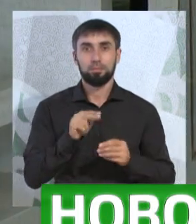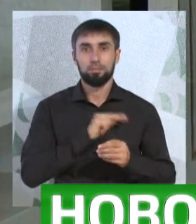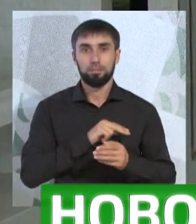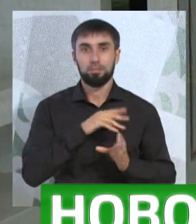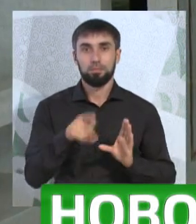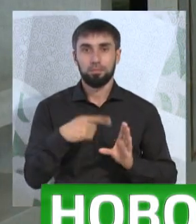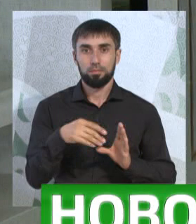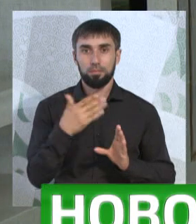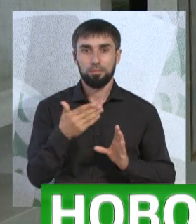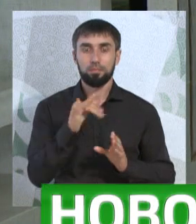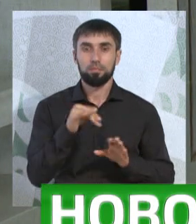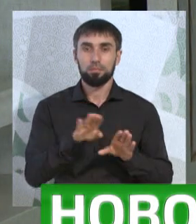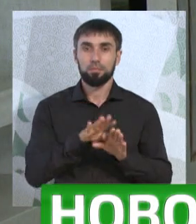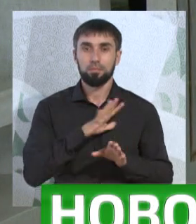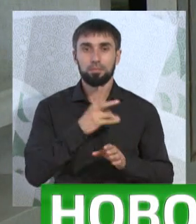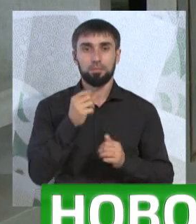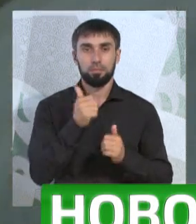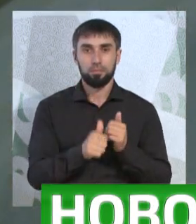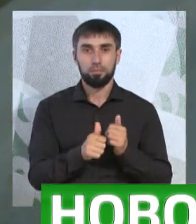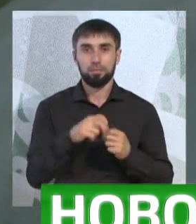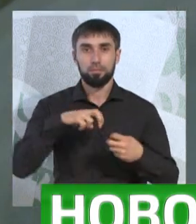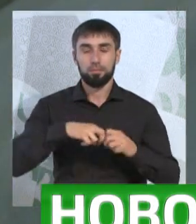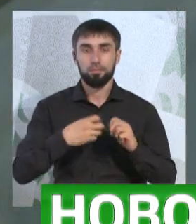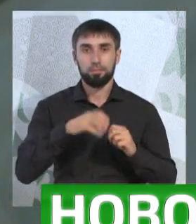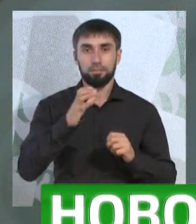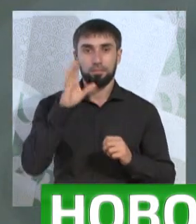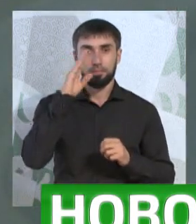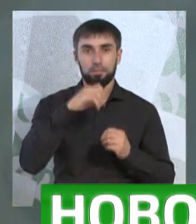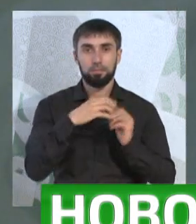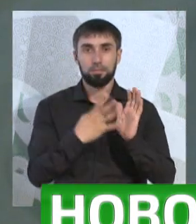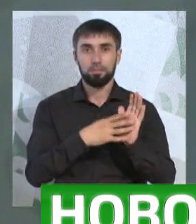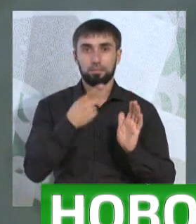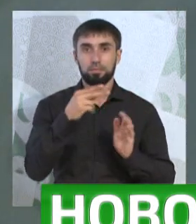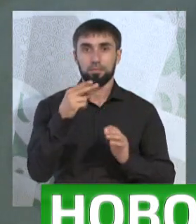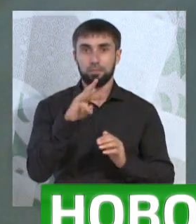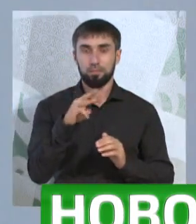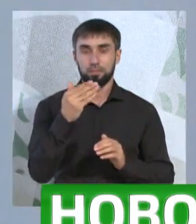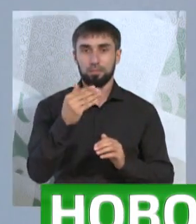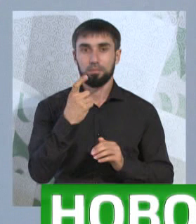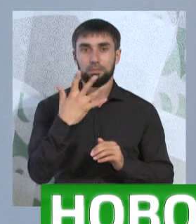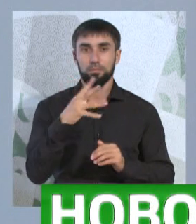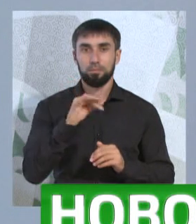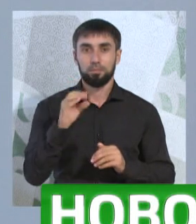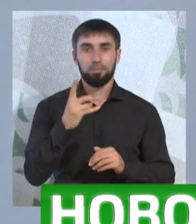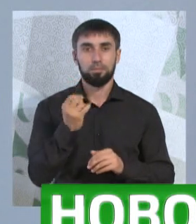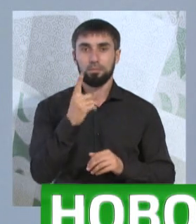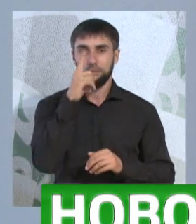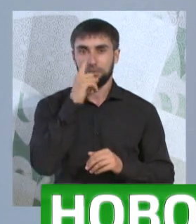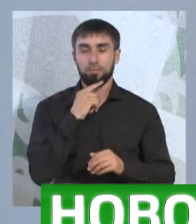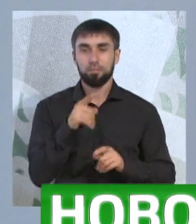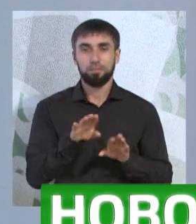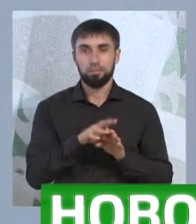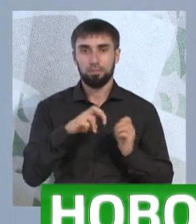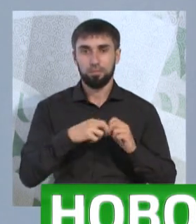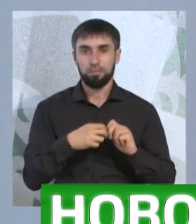машина. Однако так бывает не всегда. Проблемы с водой в 19-м доме 105-го массива длятся уже не первый месяц. Хозяйка квартиры